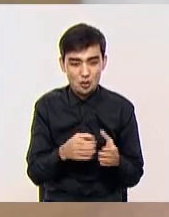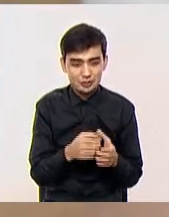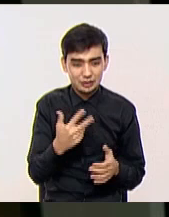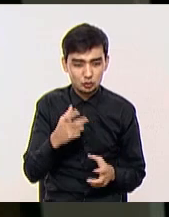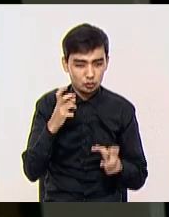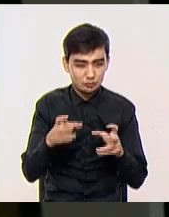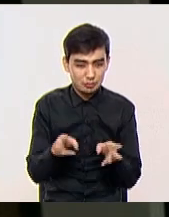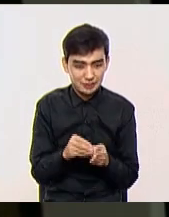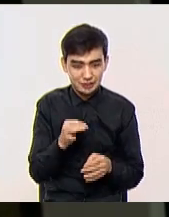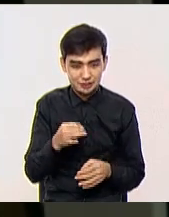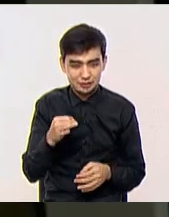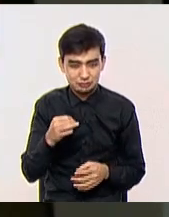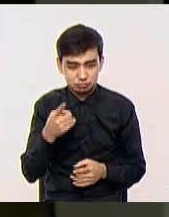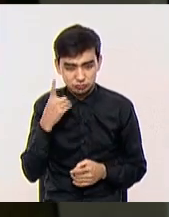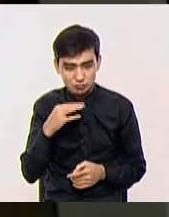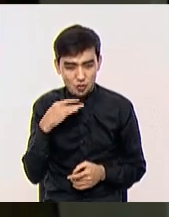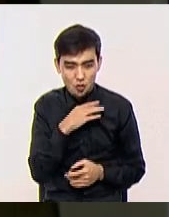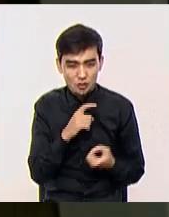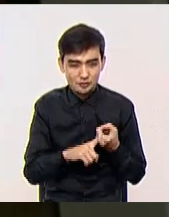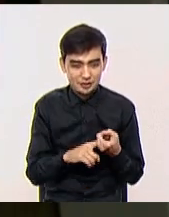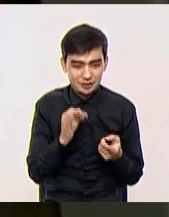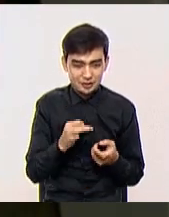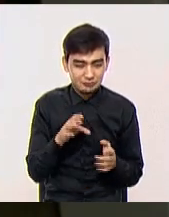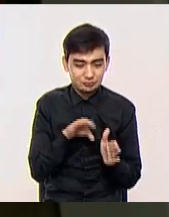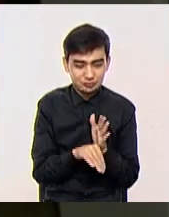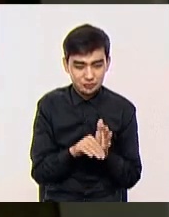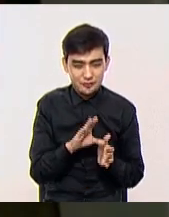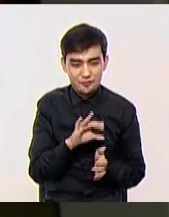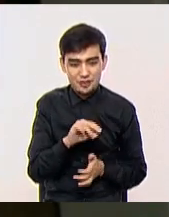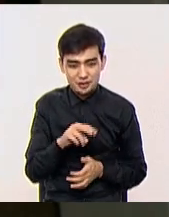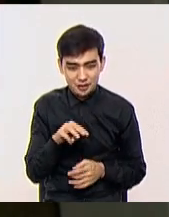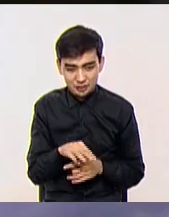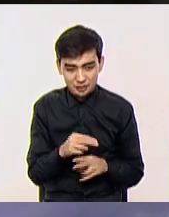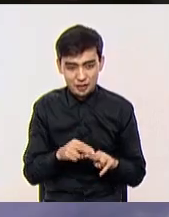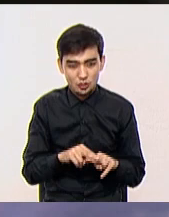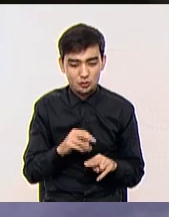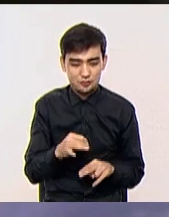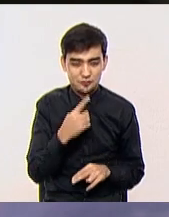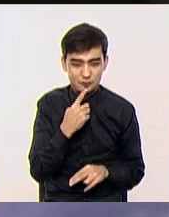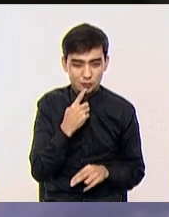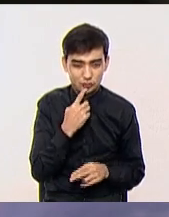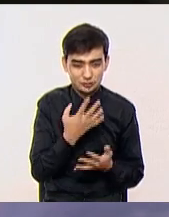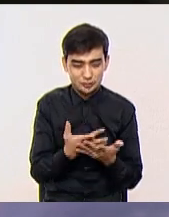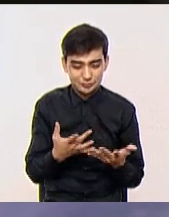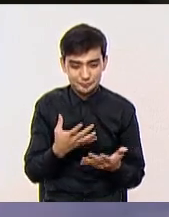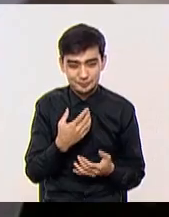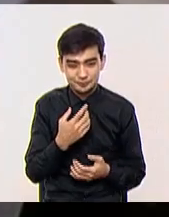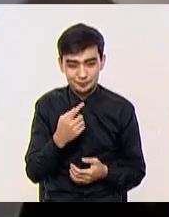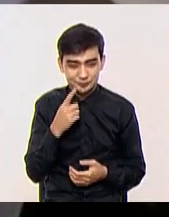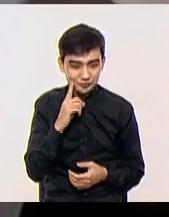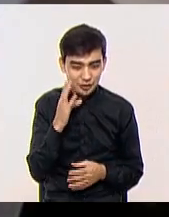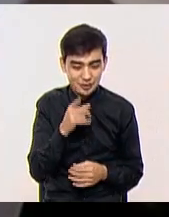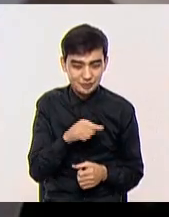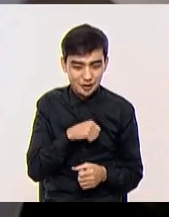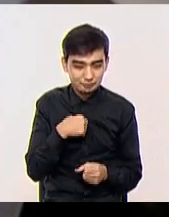не создали множество устройств связанных с ароматами включая вилку которая делает вкус пищи более насыщенным вот сказал что сам